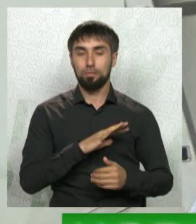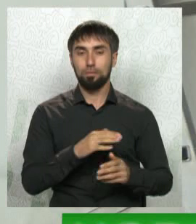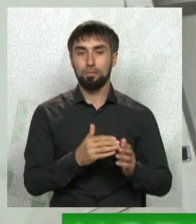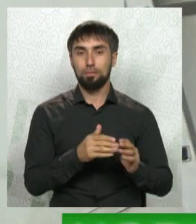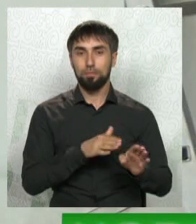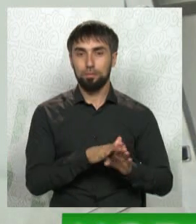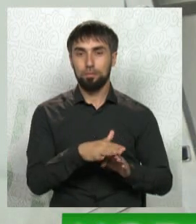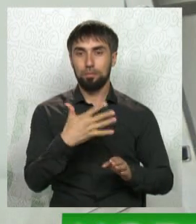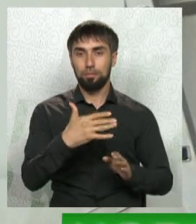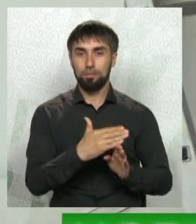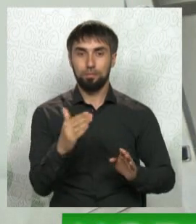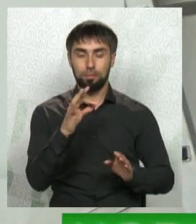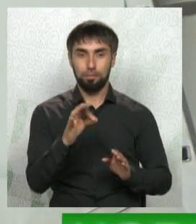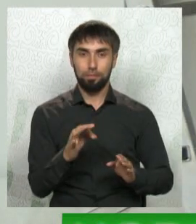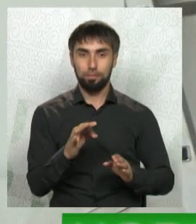Также